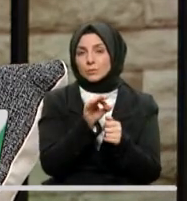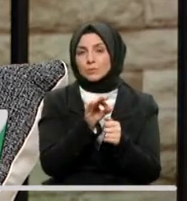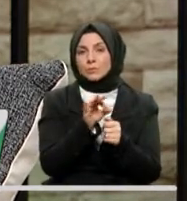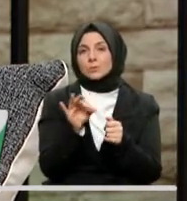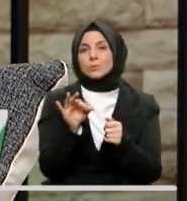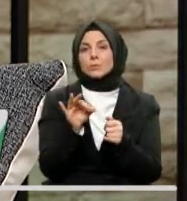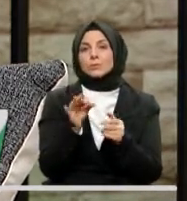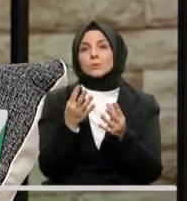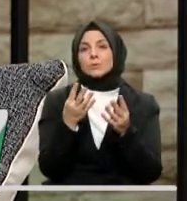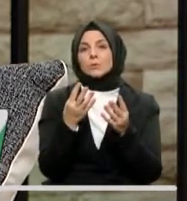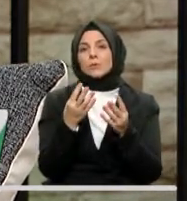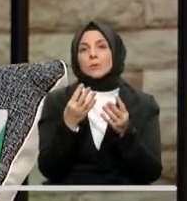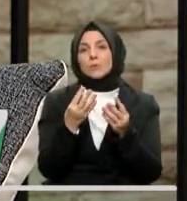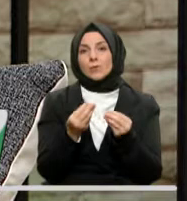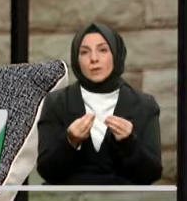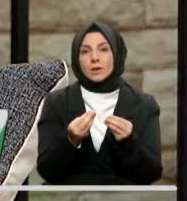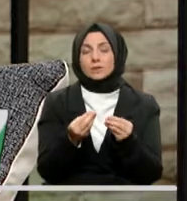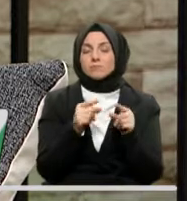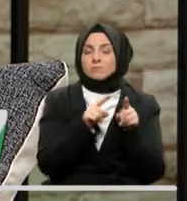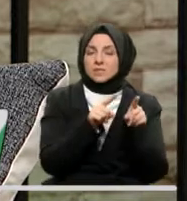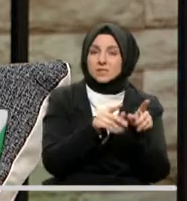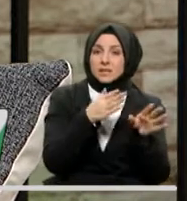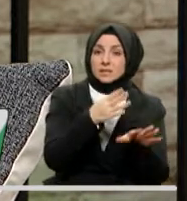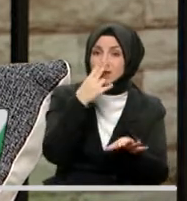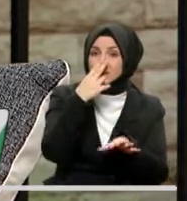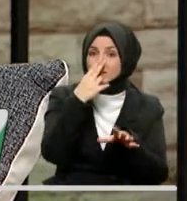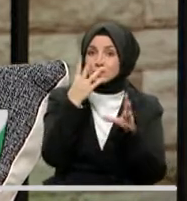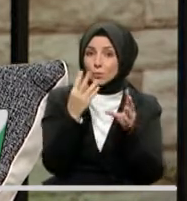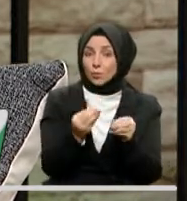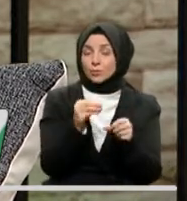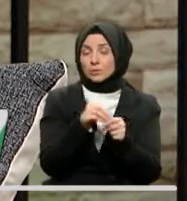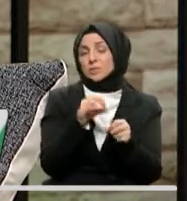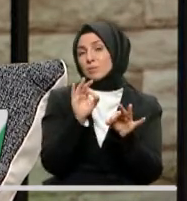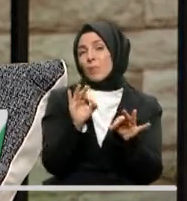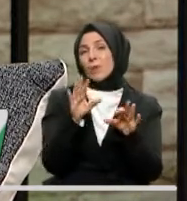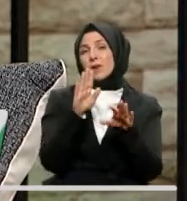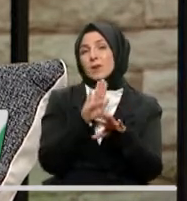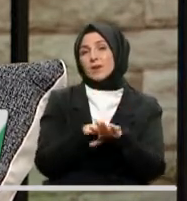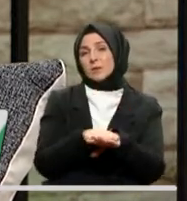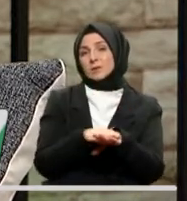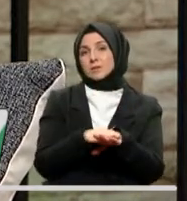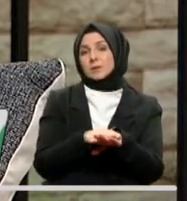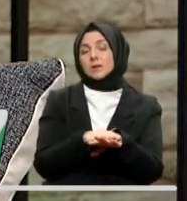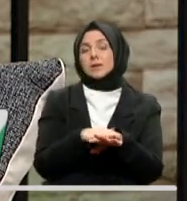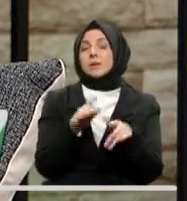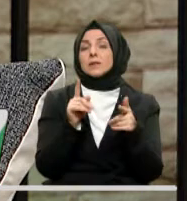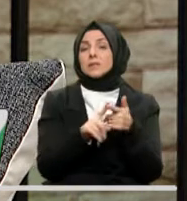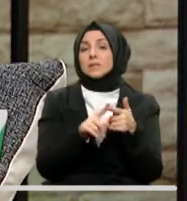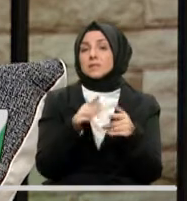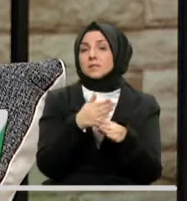dolayısıyla kopamaz burada işte birinci nedeni Aşina olduğu şeye yönelmesi İkinci nedeni dedim kendisine